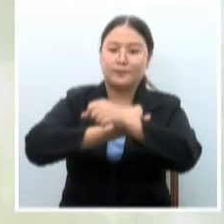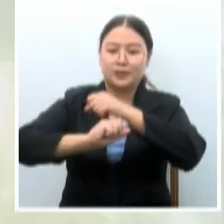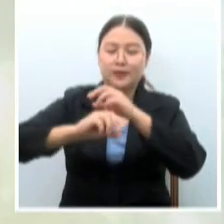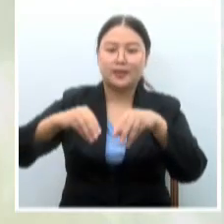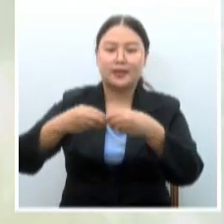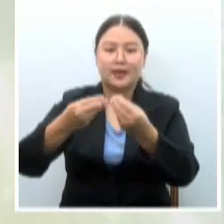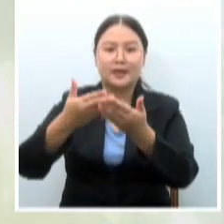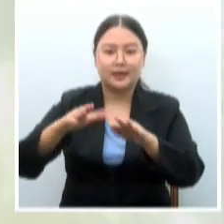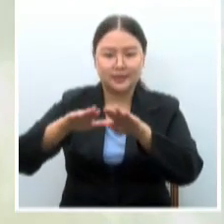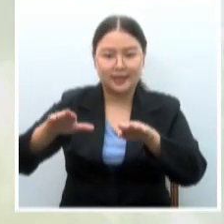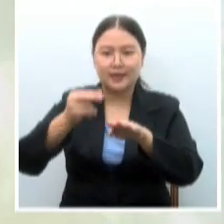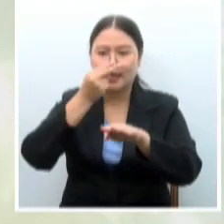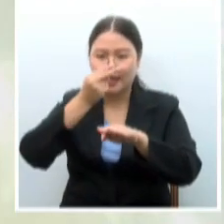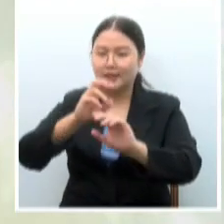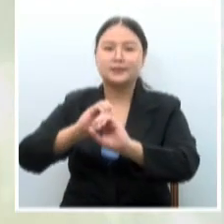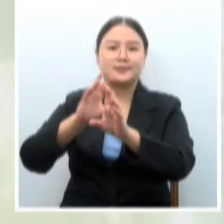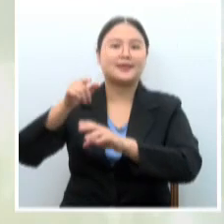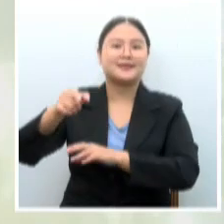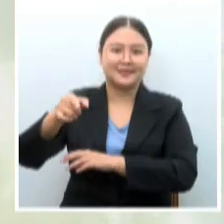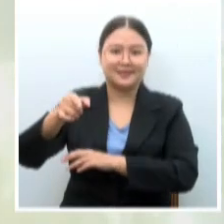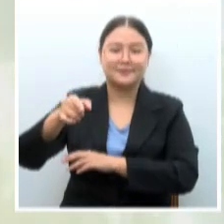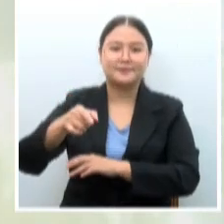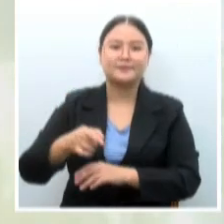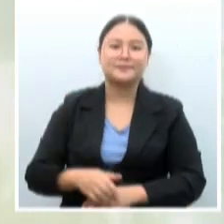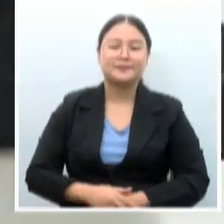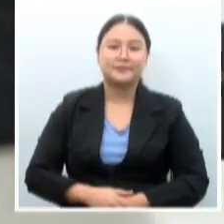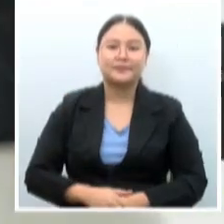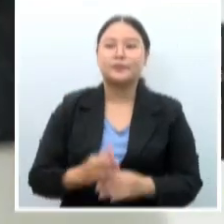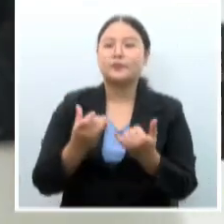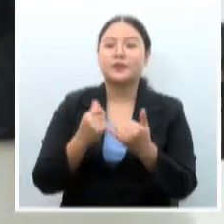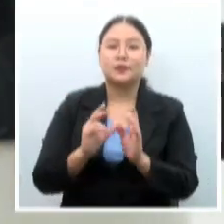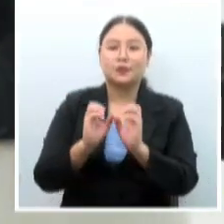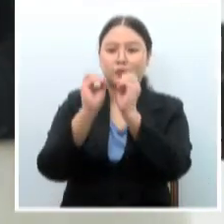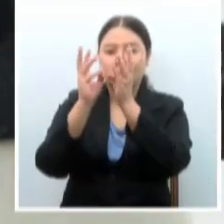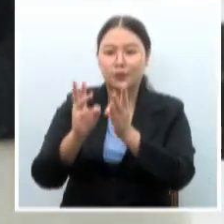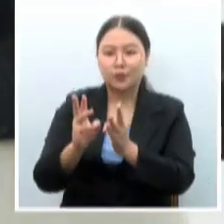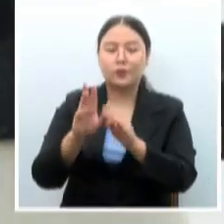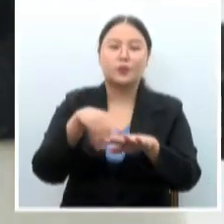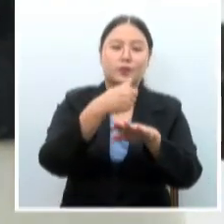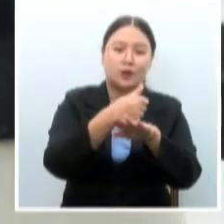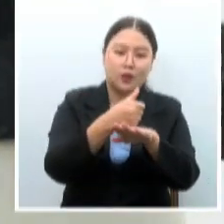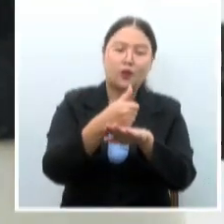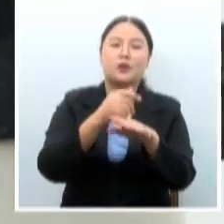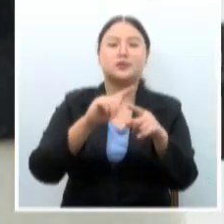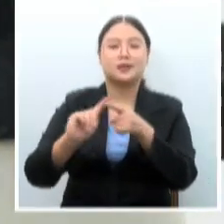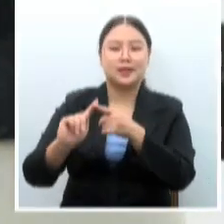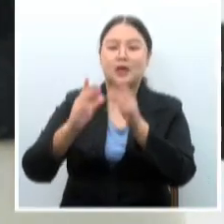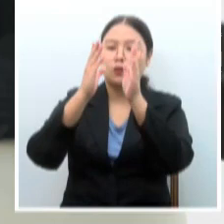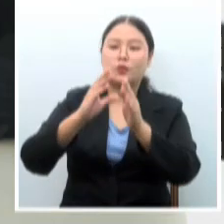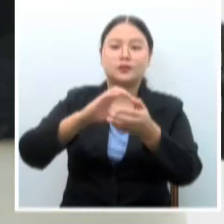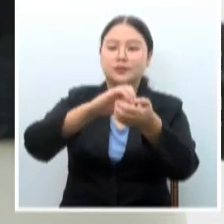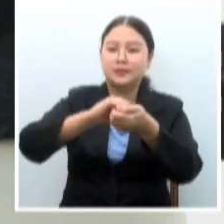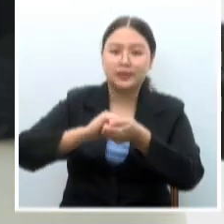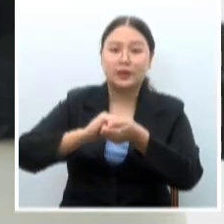ให้เห็นได้ชัดที่ตัวนักเรียนจริงๆนะคะก็ต้องขอบคุณทั้งคุณครูแล้วก็ทางท่านคณบดีแล้วก็รวมทั้งผู้ที่เกี่ยวข้องส